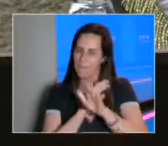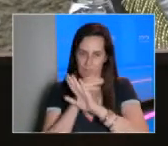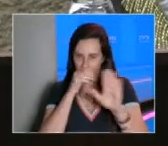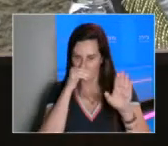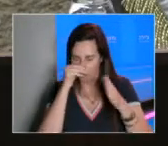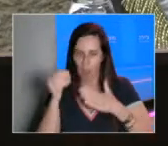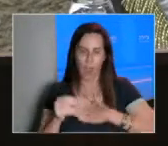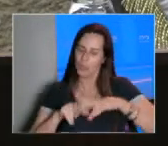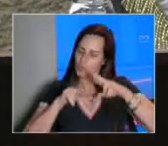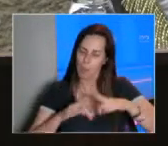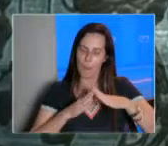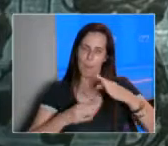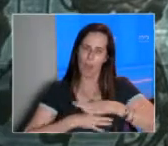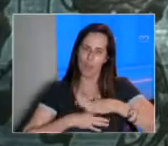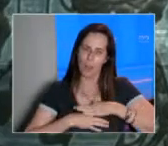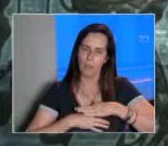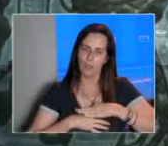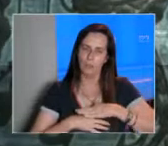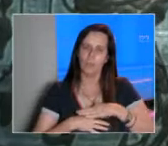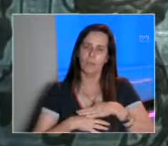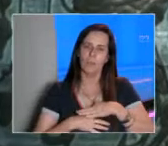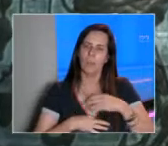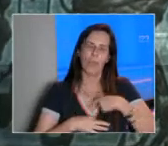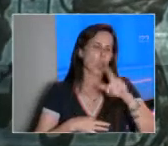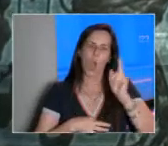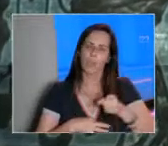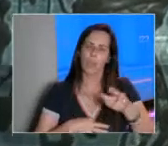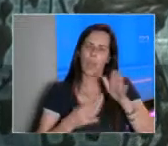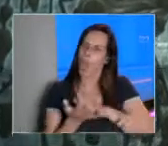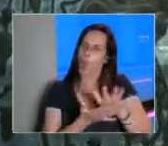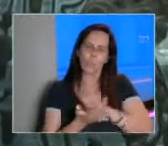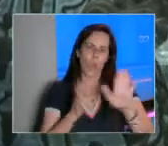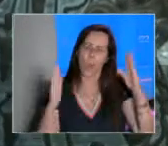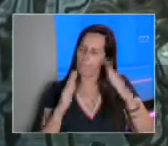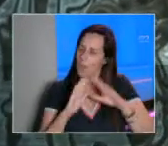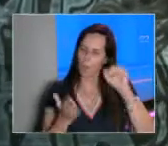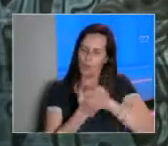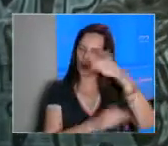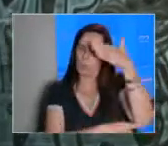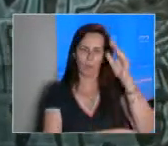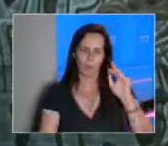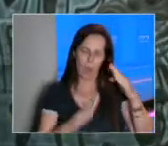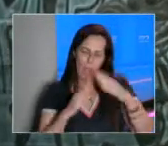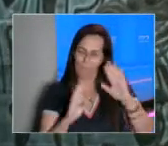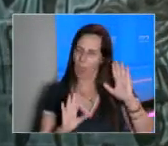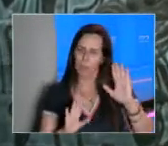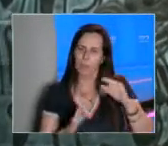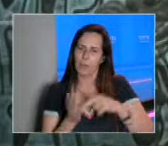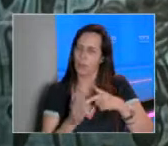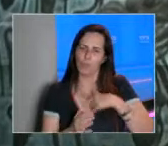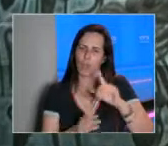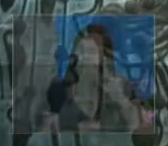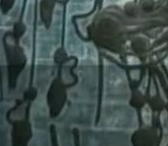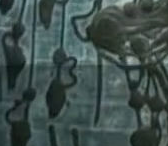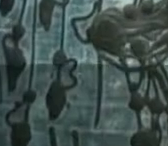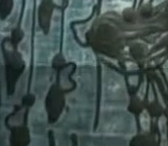החליפי. הוא אומר, אני אשאר בביתי הפרטי, ומתוך שכך אינני זקוק גם להוצאות על חשבון המדינה על המעון החליפי, מכיוון שאני לא אעשה